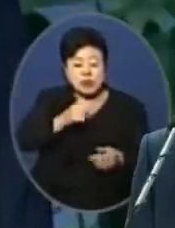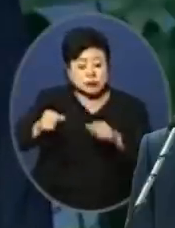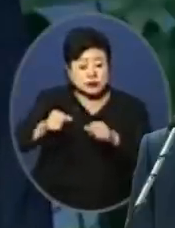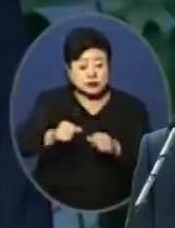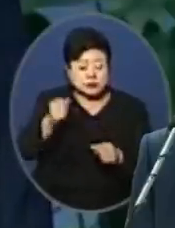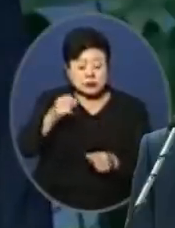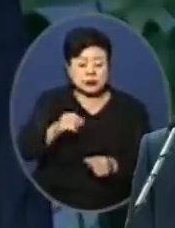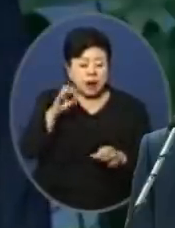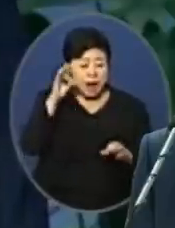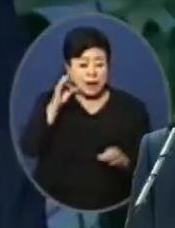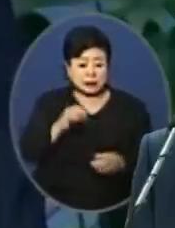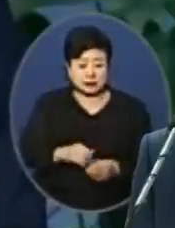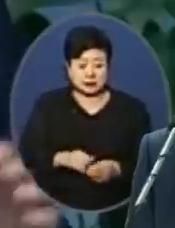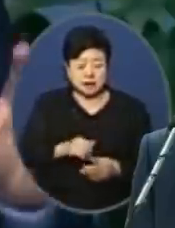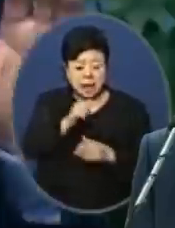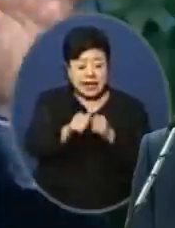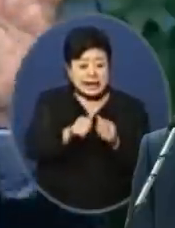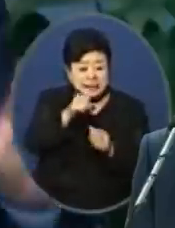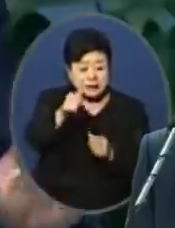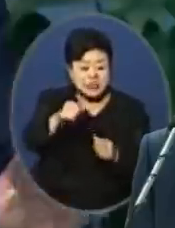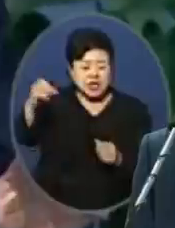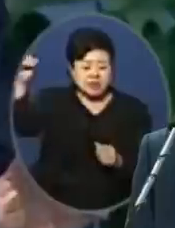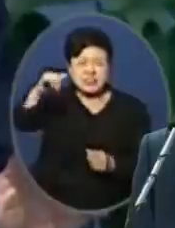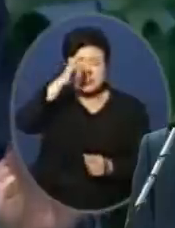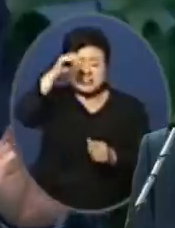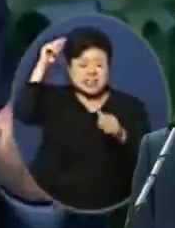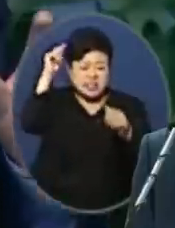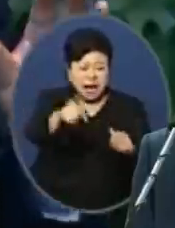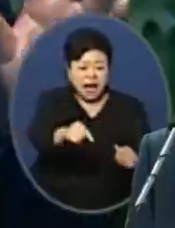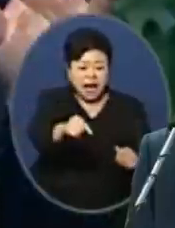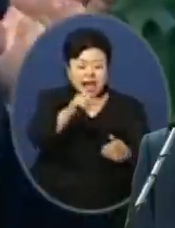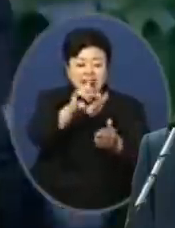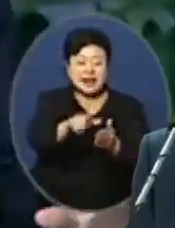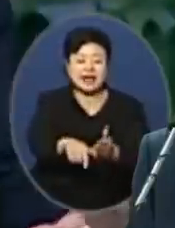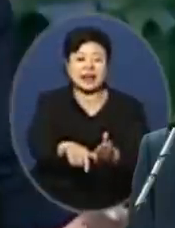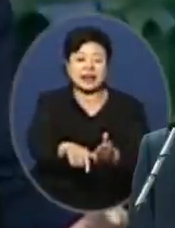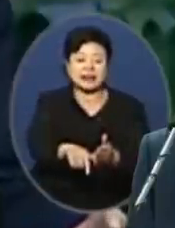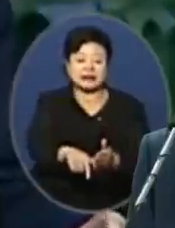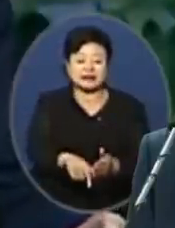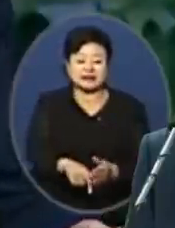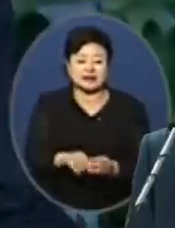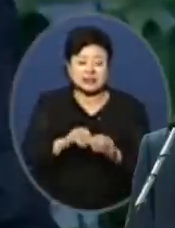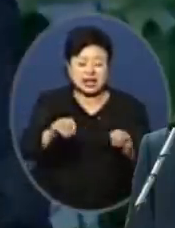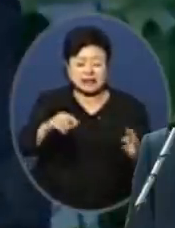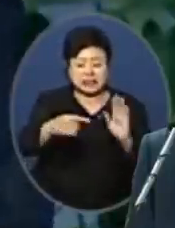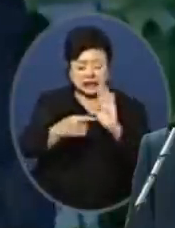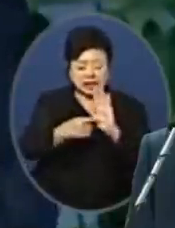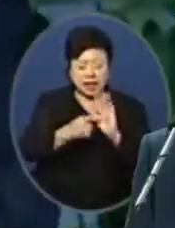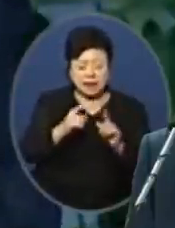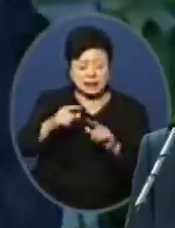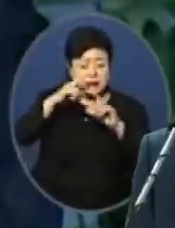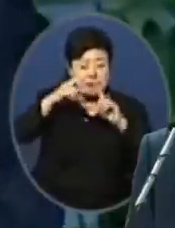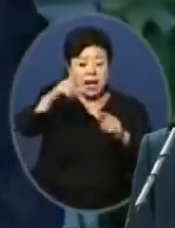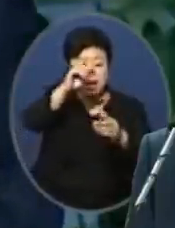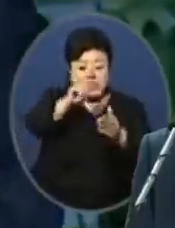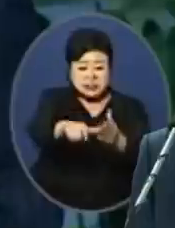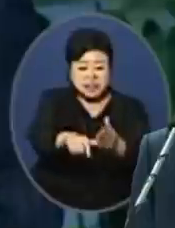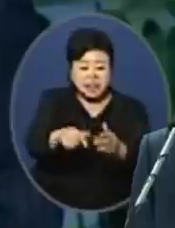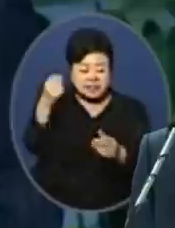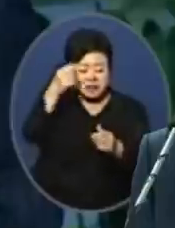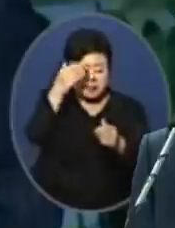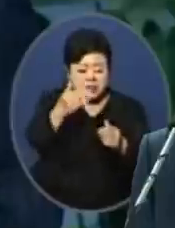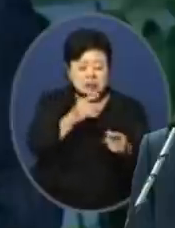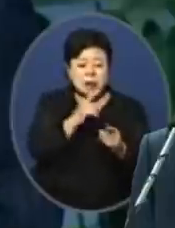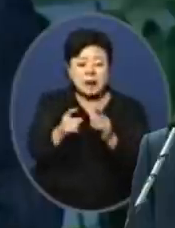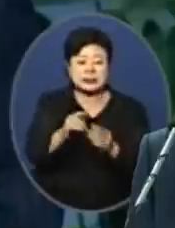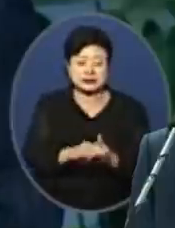성령이 가만히 있지 않습니까? 그러나 하나님이 빛이 있으라 무치 드러나라 말씀할 때 성령은